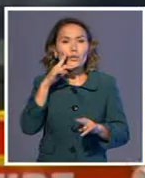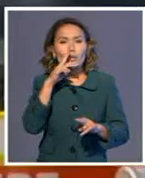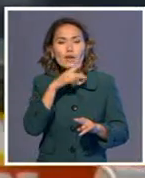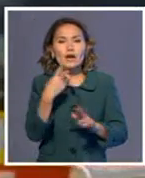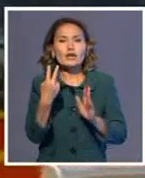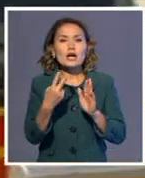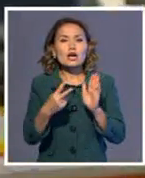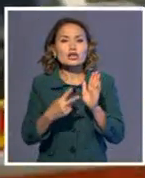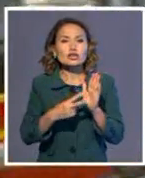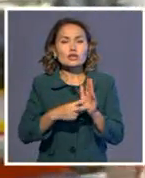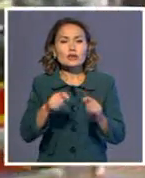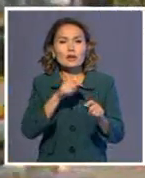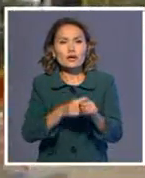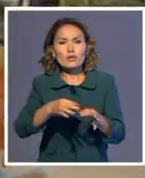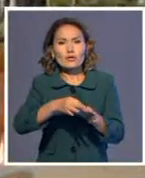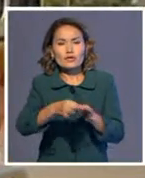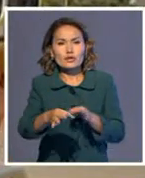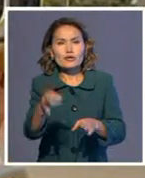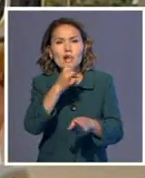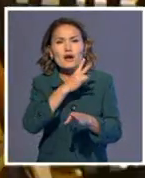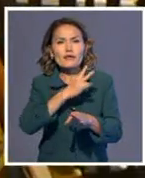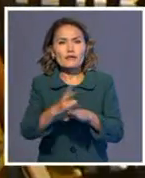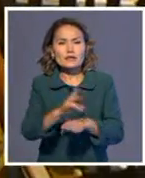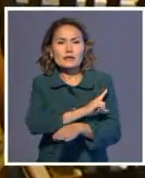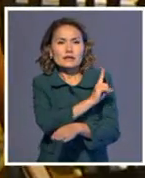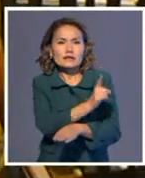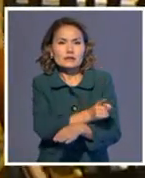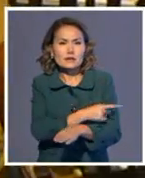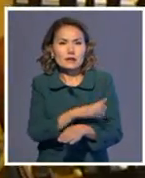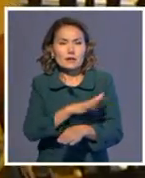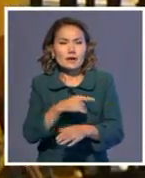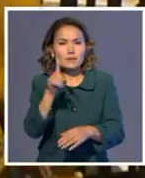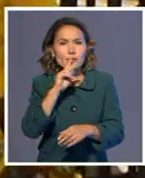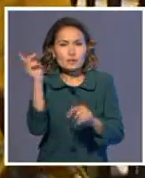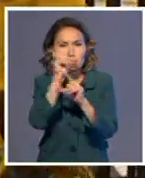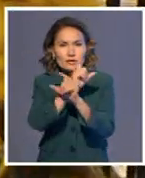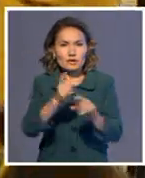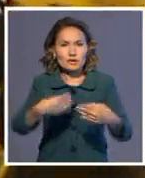7 шақырым аумаққа тараған. Осыған орай шаһардағы газ тараған аудан уақытша жабылды.